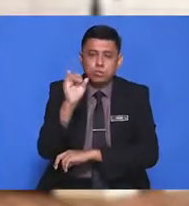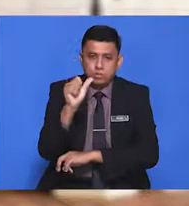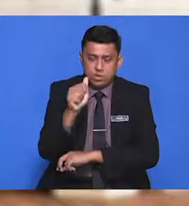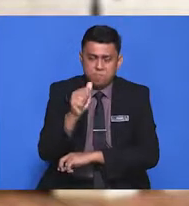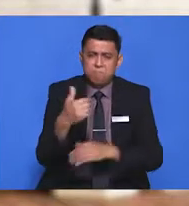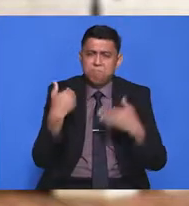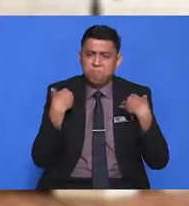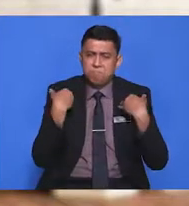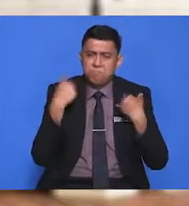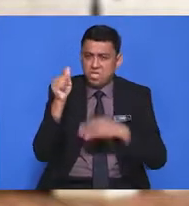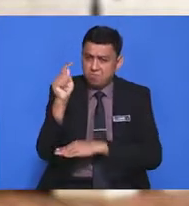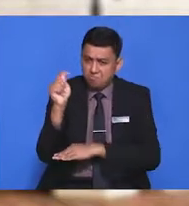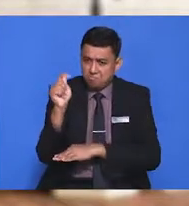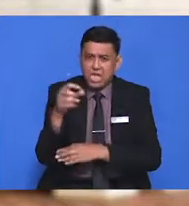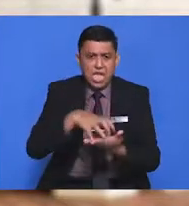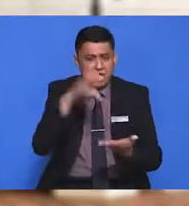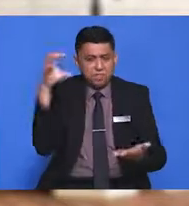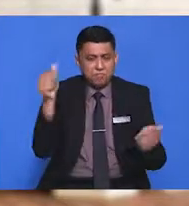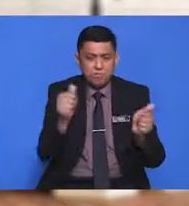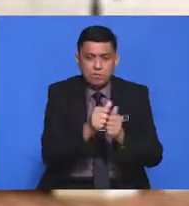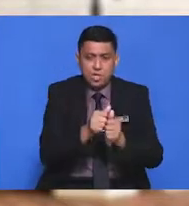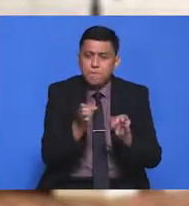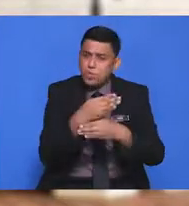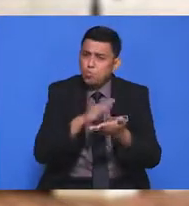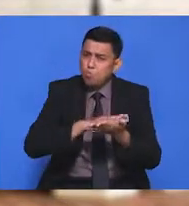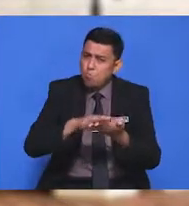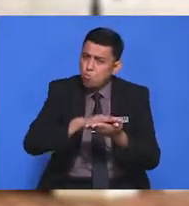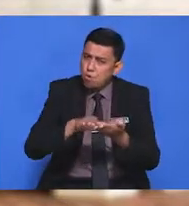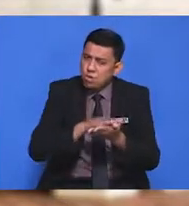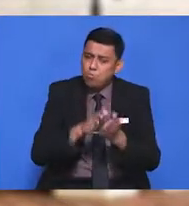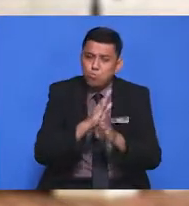unik dan menarik. Keunikan ini dan kedudukan pinggir laut Asia